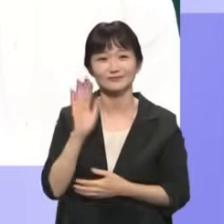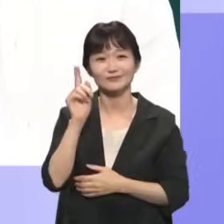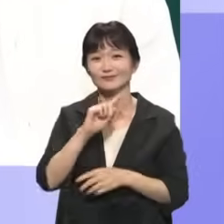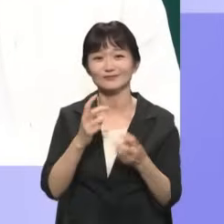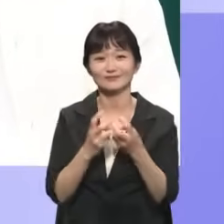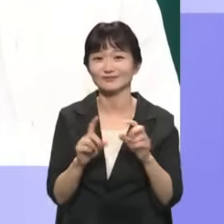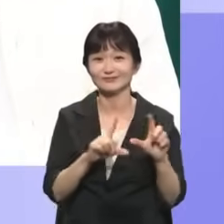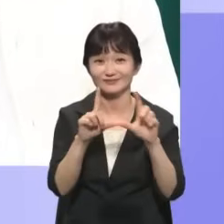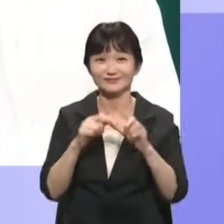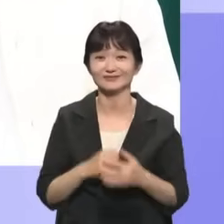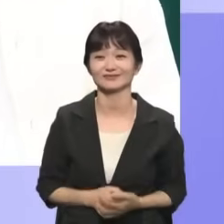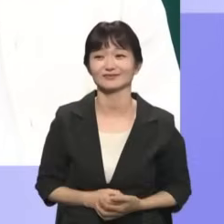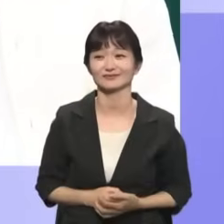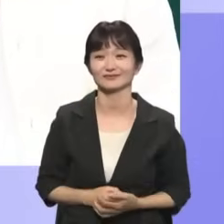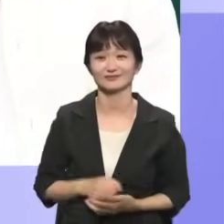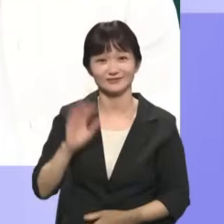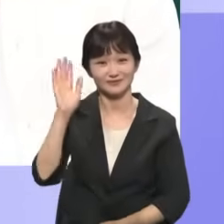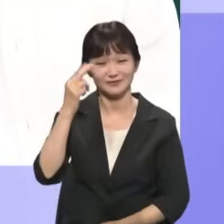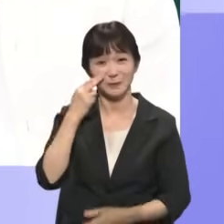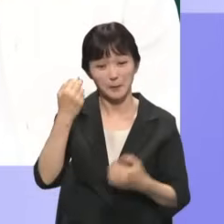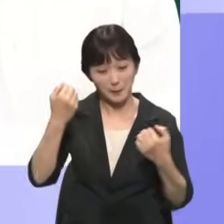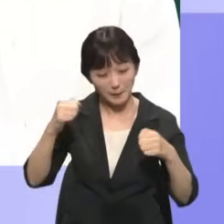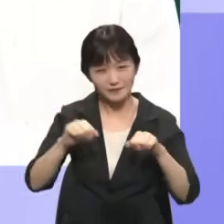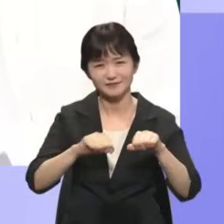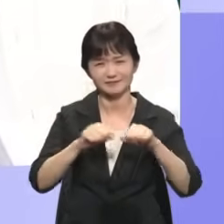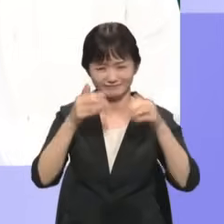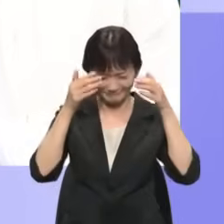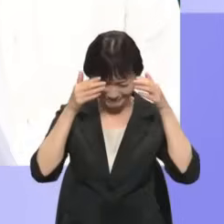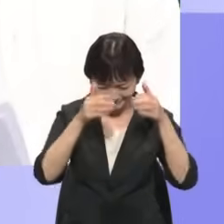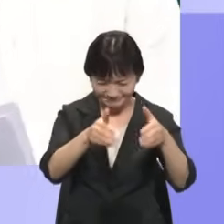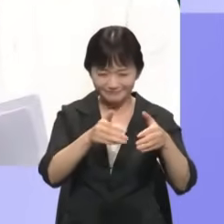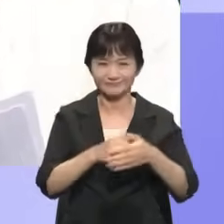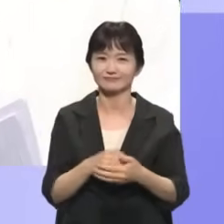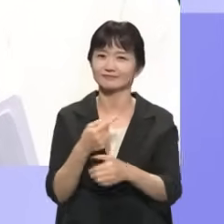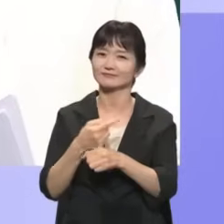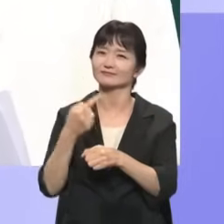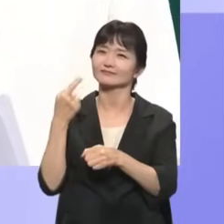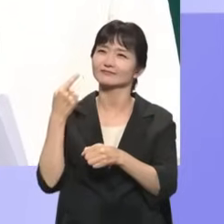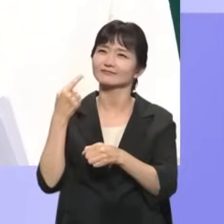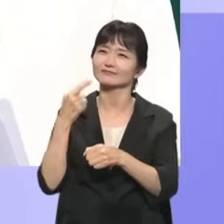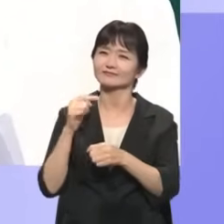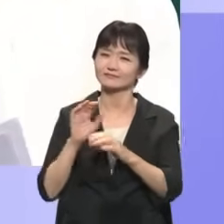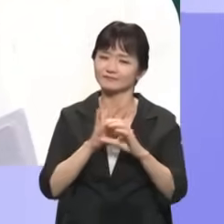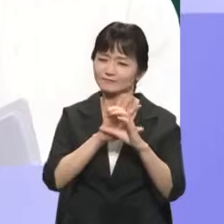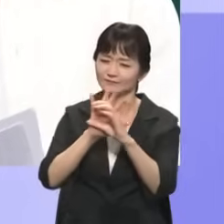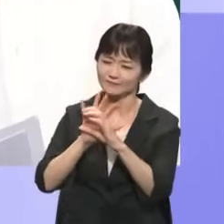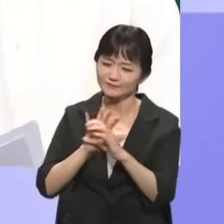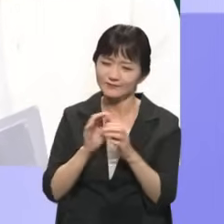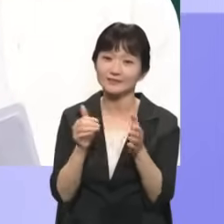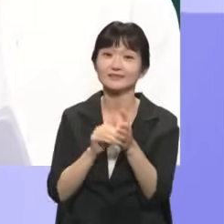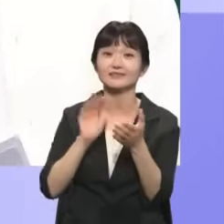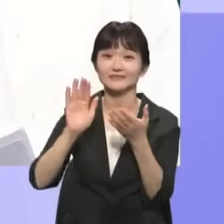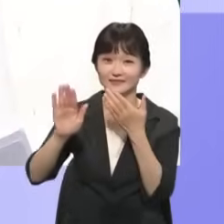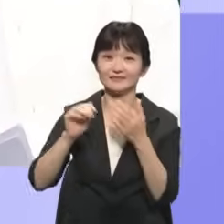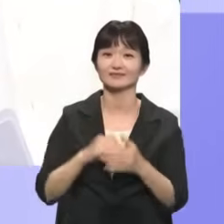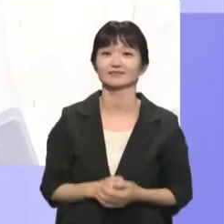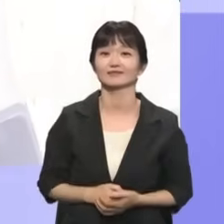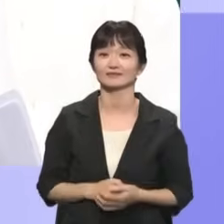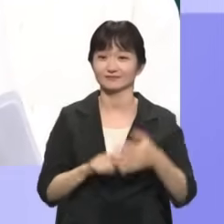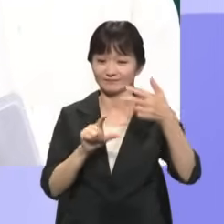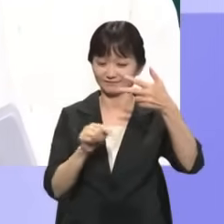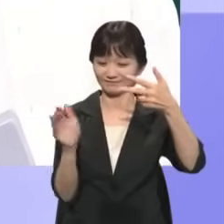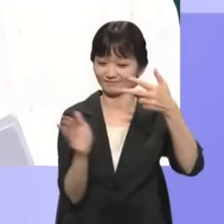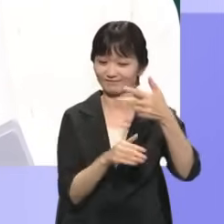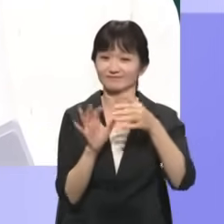지내세요? 요즘에 공연 활동에 매진하고 있어요. 작년 이제 오. 코로나 끝난 이후에 7월부터